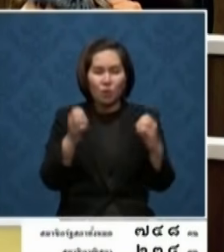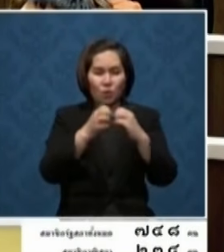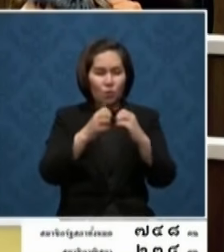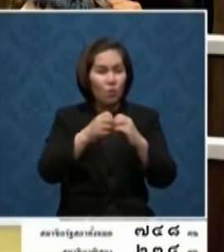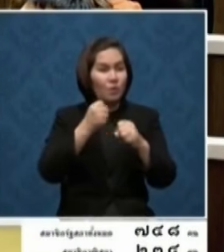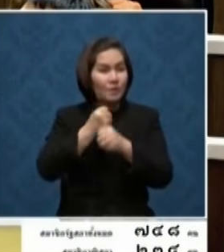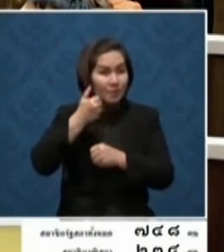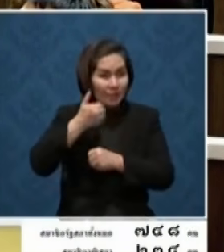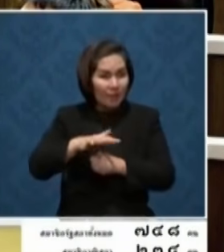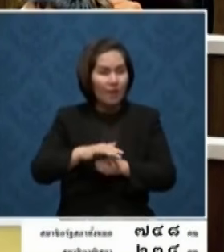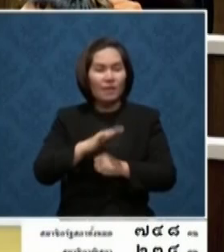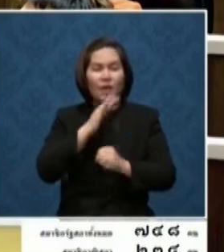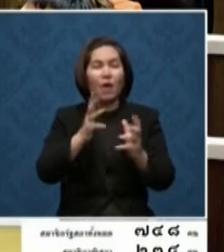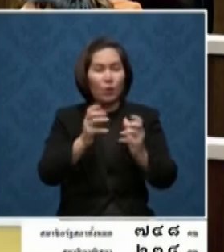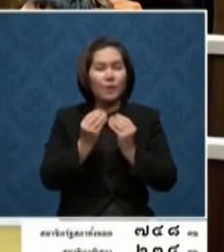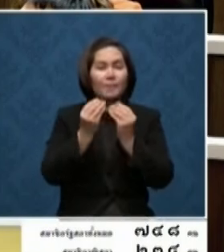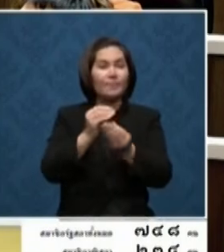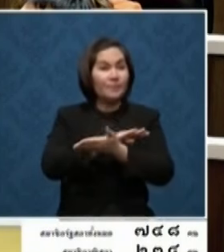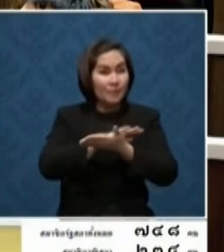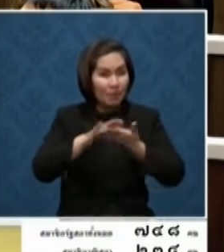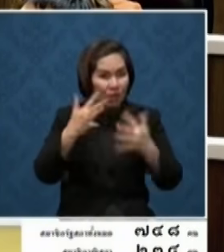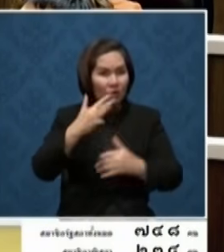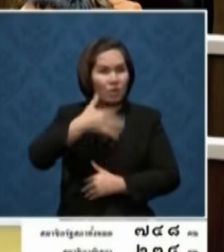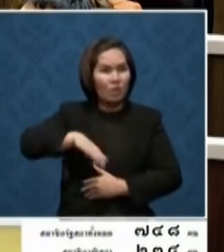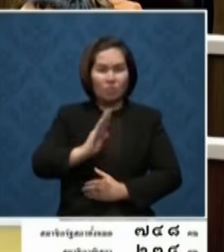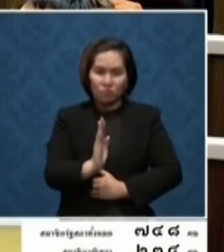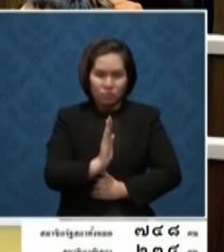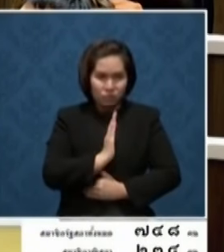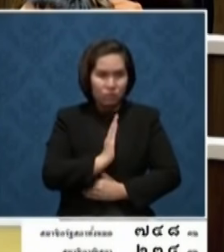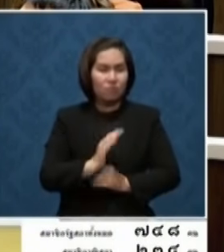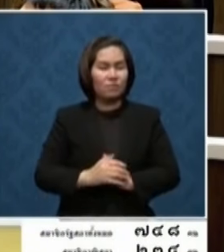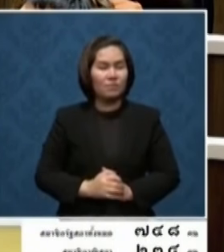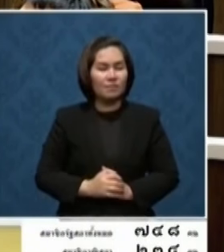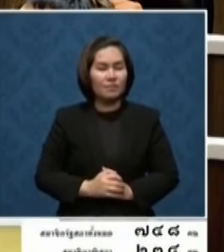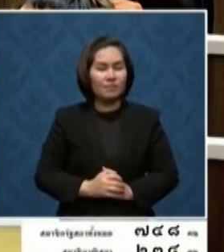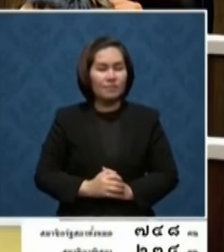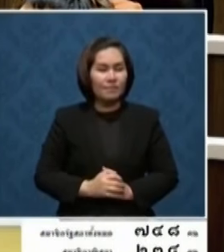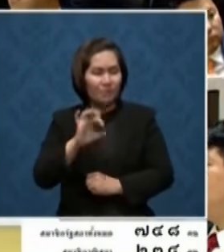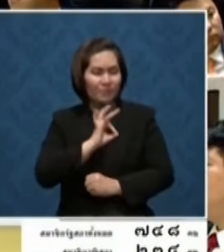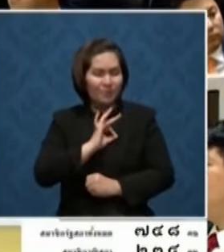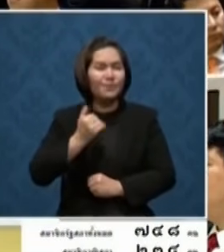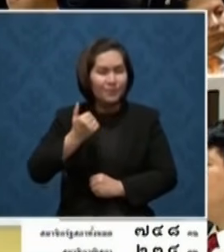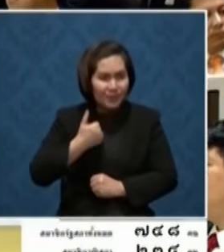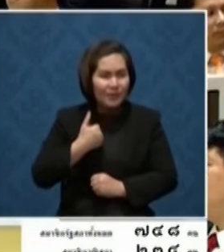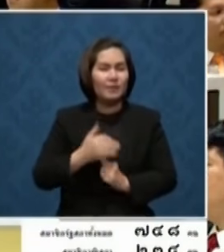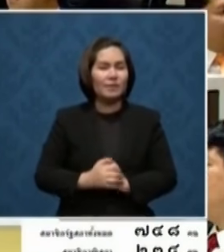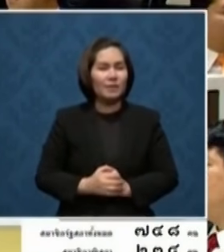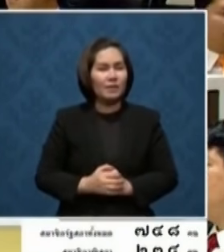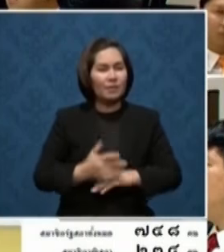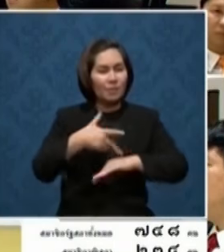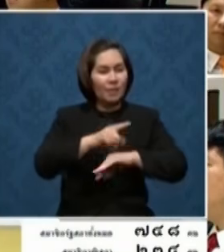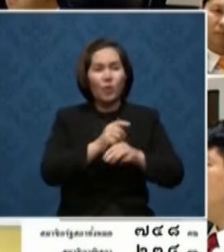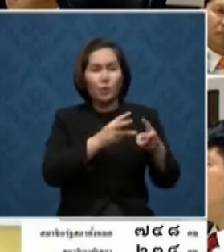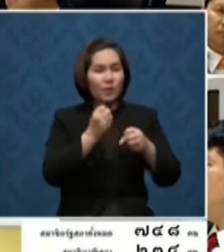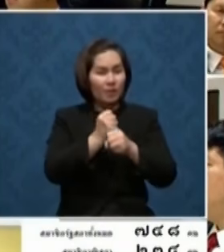ที่อยู่ในบัญชีมาเป็นแคนดิเดตนายกรัฐมนตรีแล้วก็ให้ที่ประชุมรัฐสภาร่วมกันโหวตเพราะฉะนั้นมันต้องยึดกฎหมายสูง